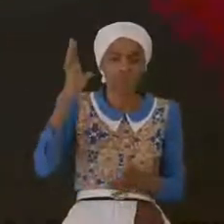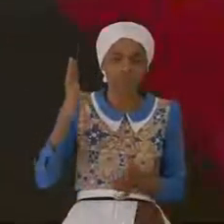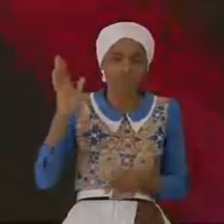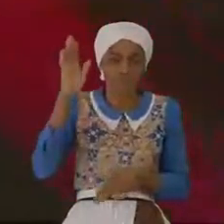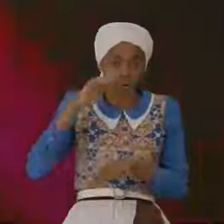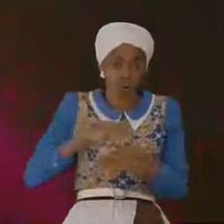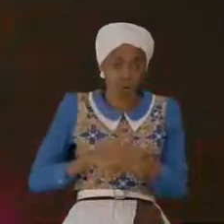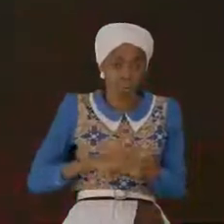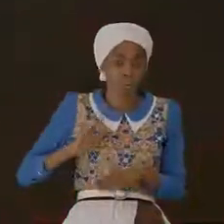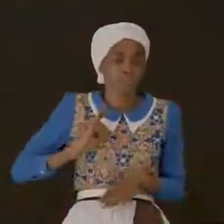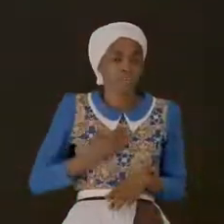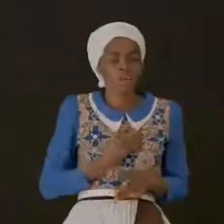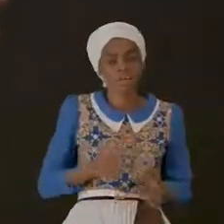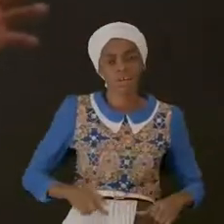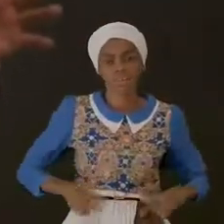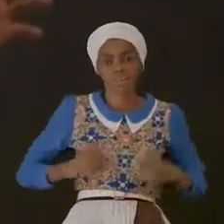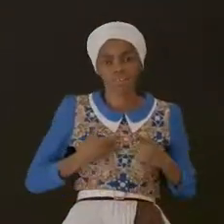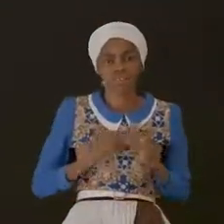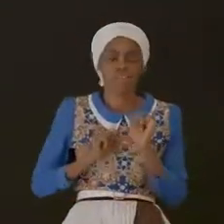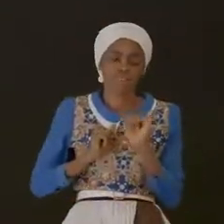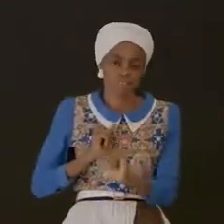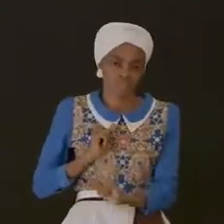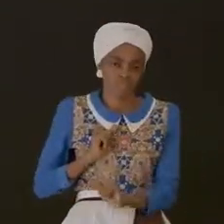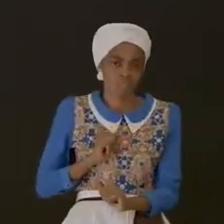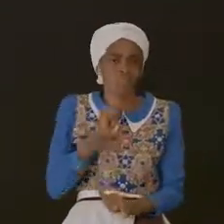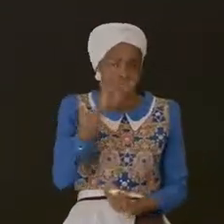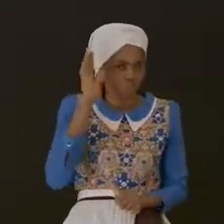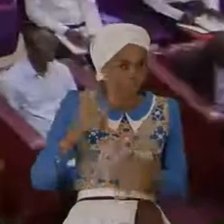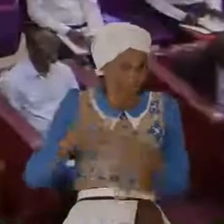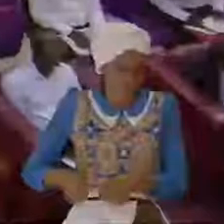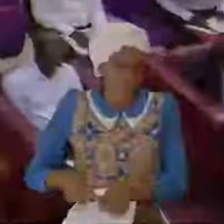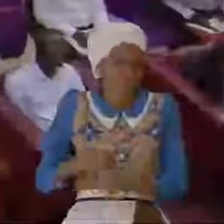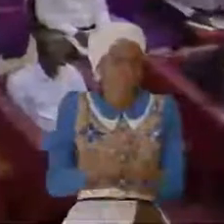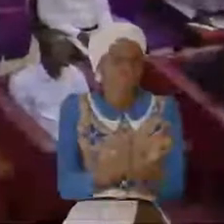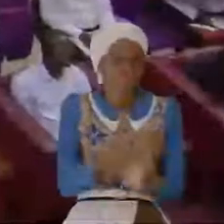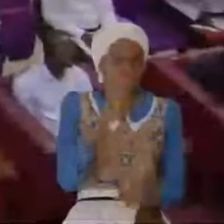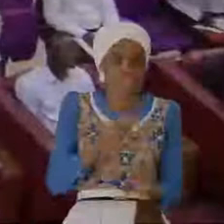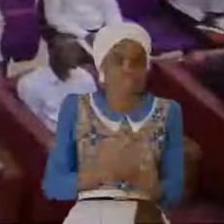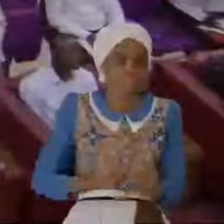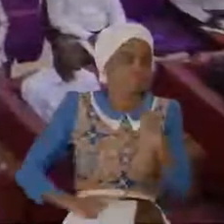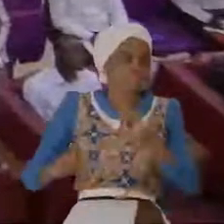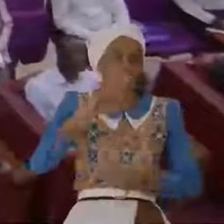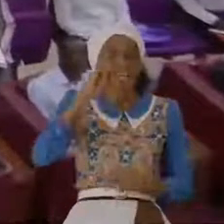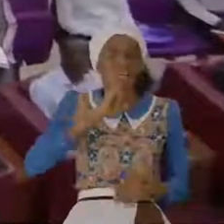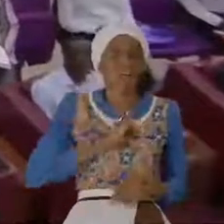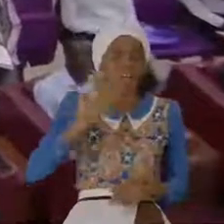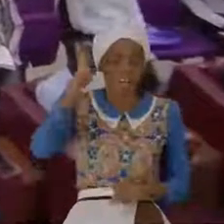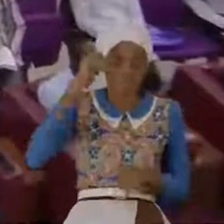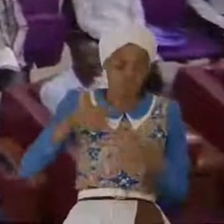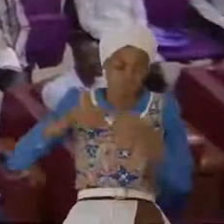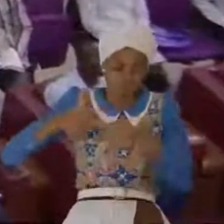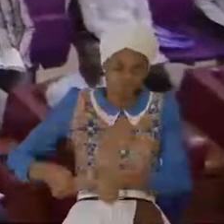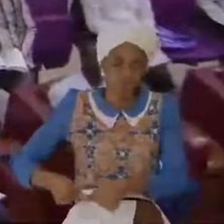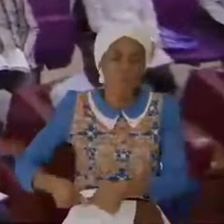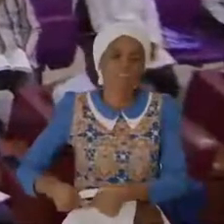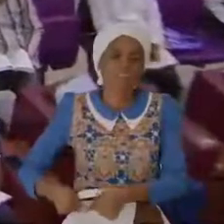de Dieu est sur notre vie et là où cela est. Vous allez demeurer. Je vais demeurer.